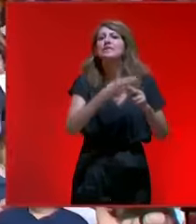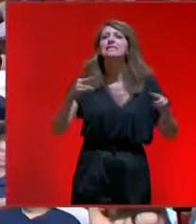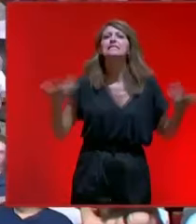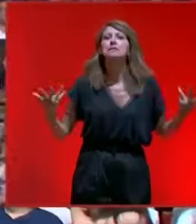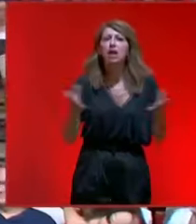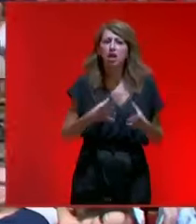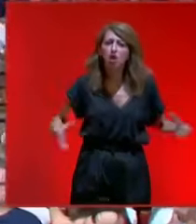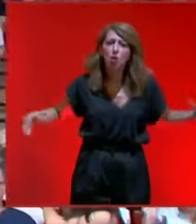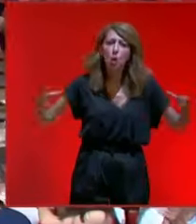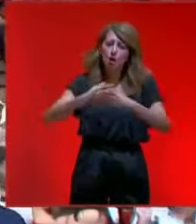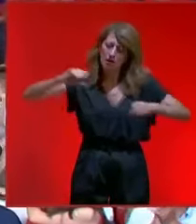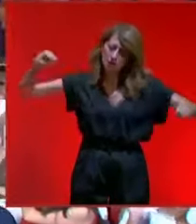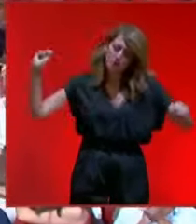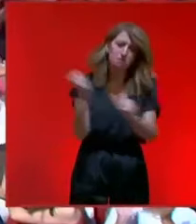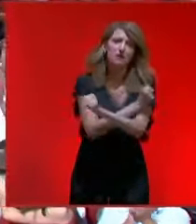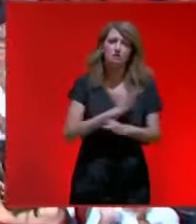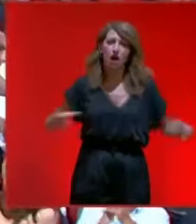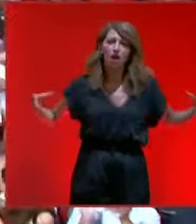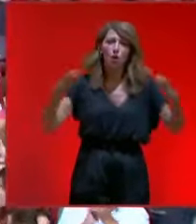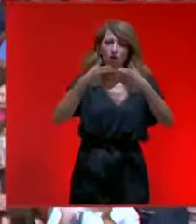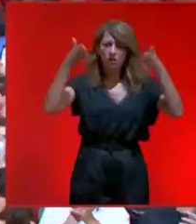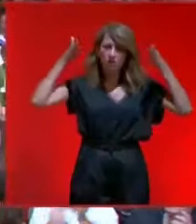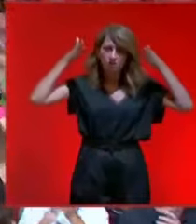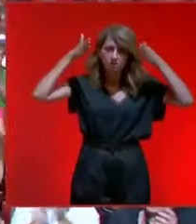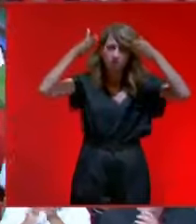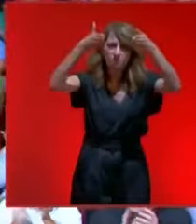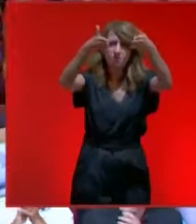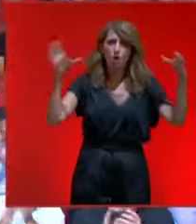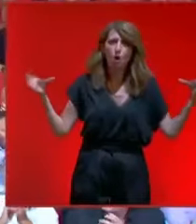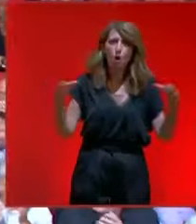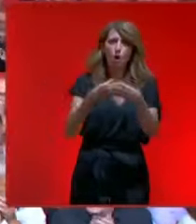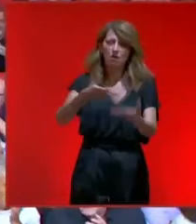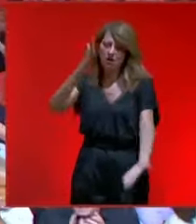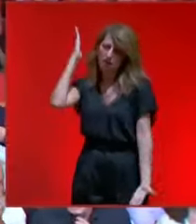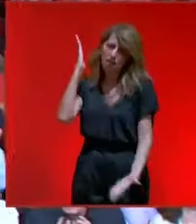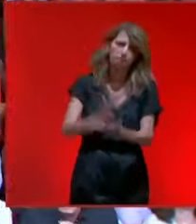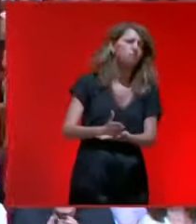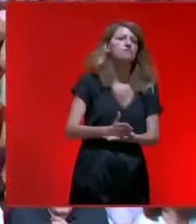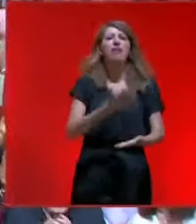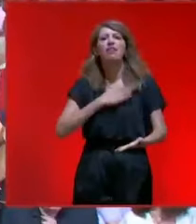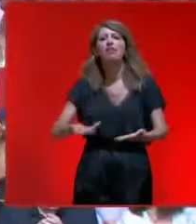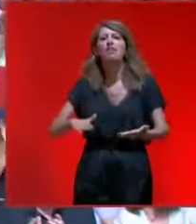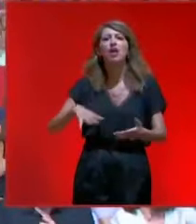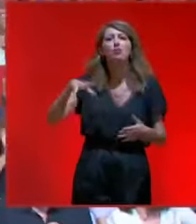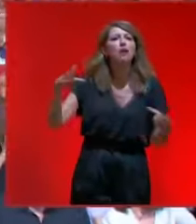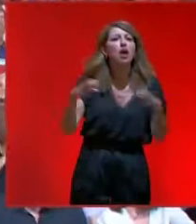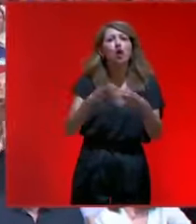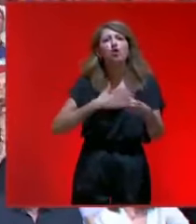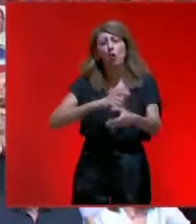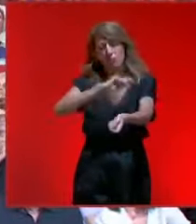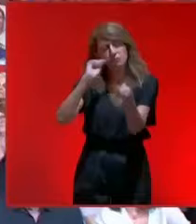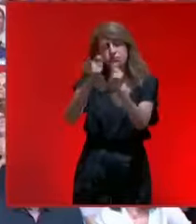πείσμα και τη συλλογική μας αποφασιστικότητα να ανασυγκροτήσουμε το χώρο μας και να